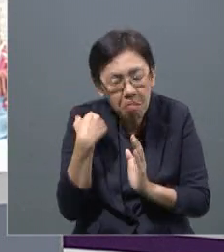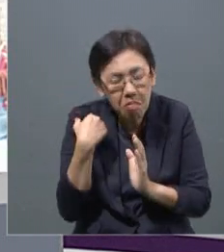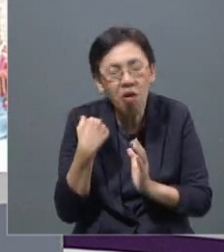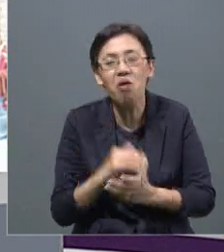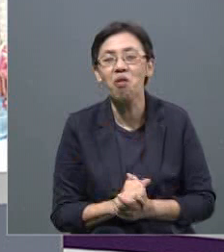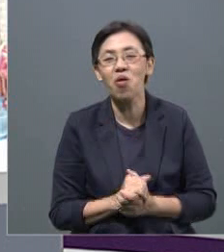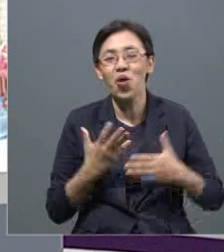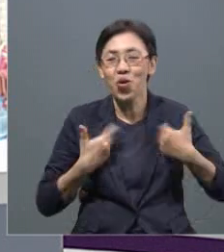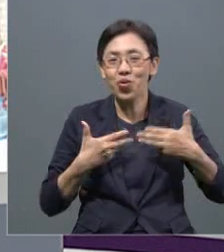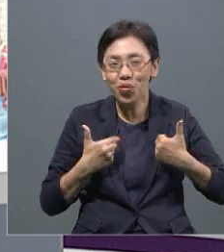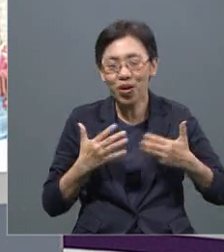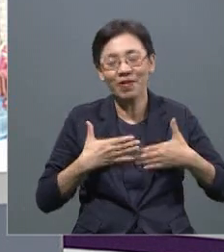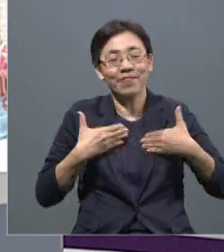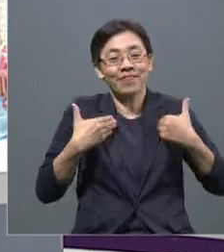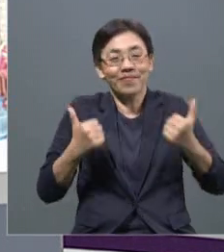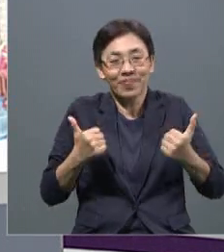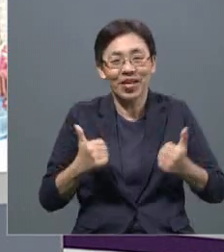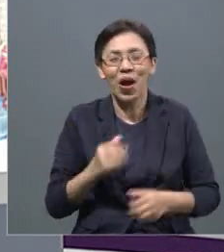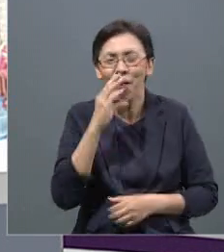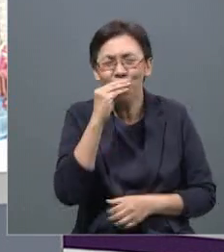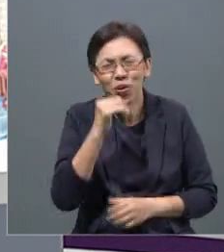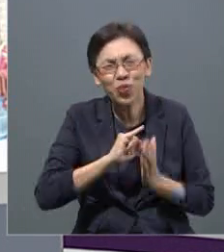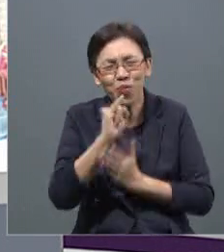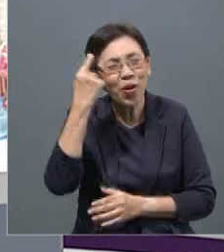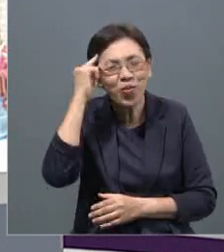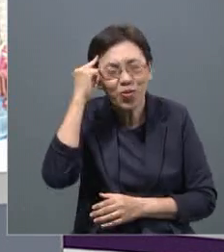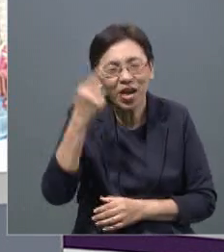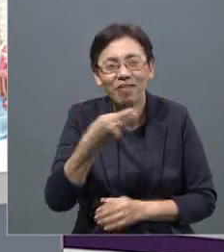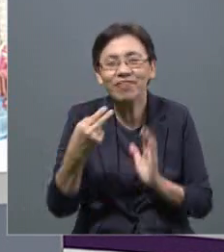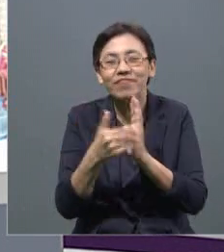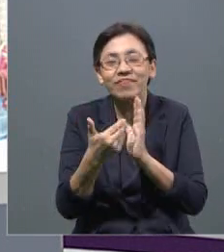ซื่นใช่ไหมออกเสียงถูกหรือเปล่าไม่รู้แต่ว่าสนุกแน่นอน ม่วนซื่นใช่ครับ